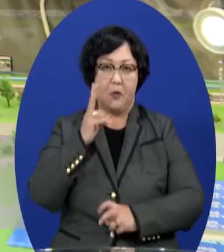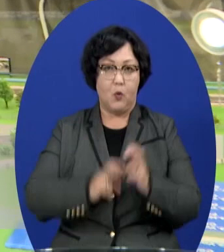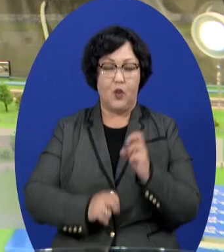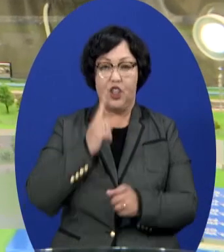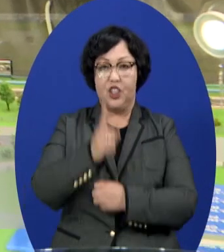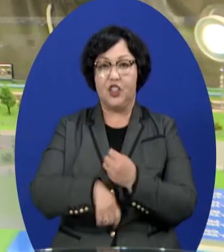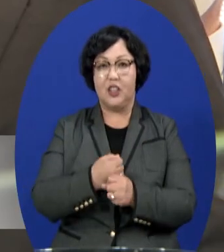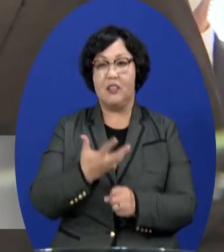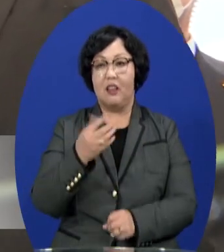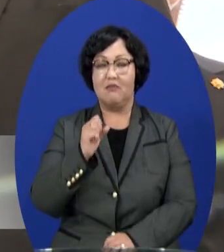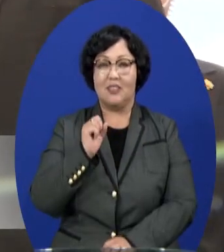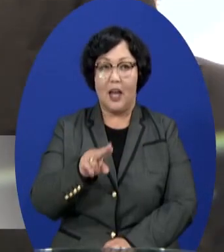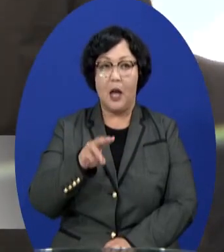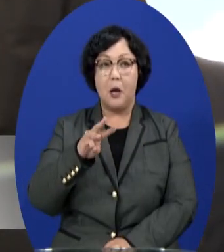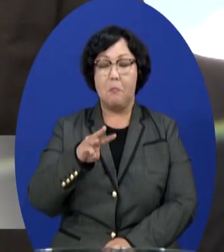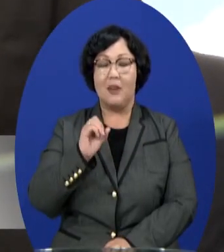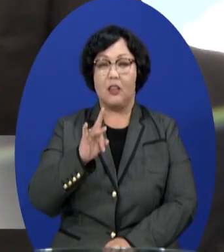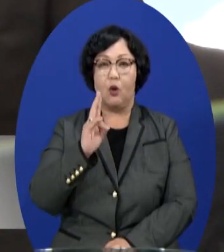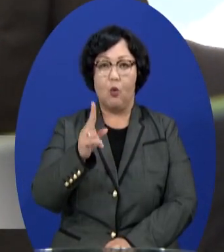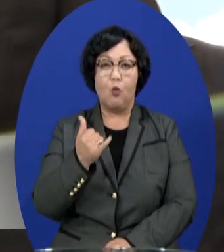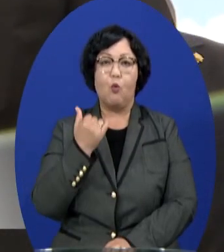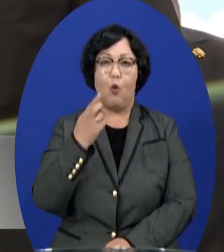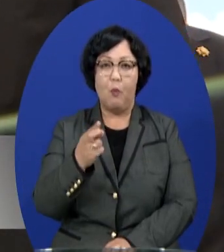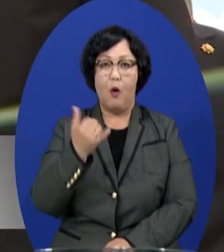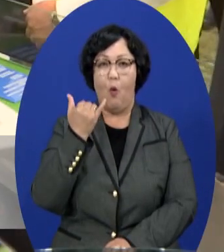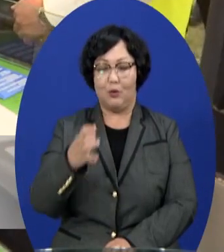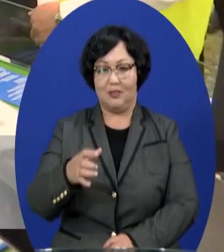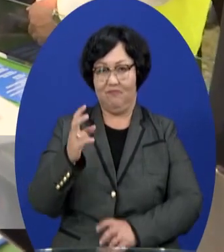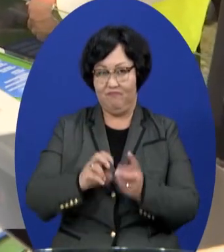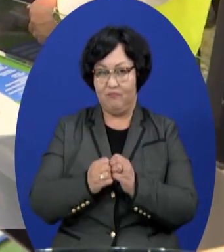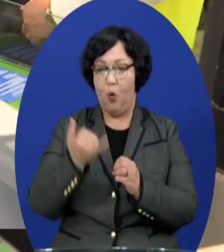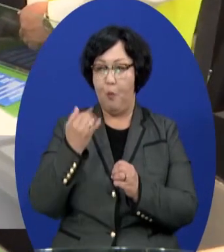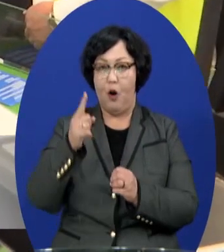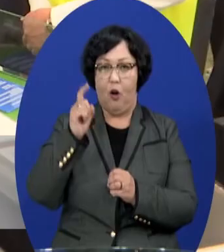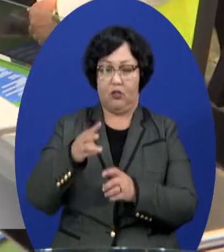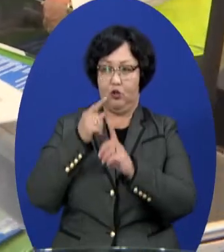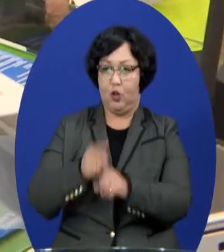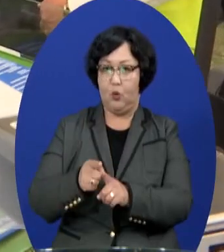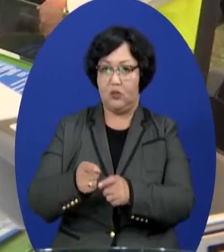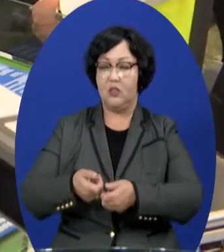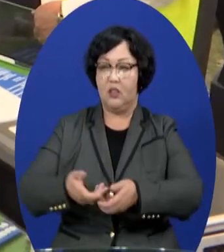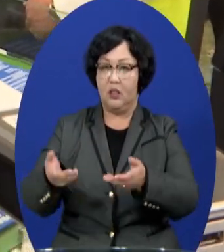жилд 50 сая хүртэл метр куб ус цэвэршүүлж нийслэлчүүдийн ундны усны хэрэгцээнд нийлүүлэх юм аа.